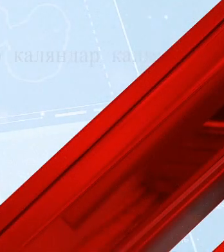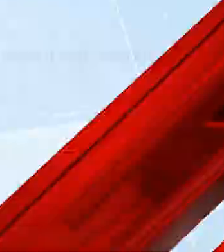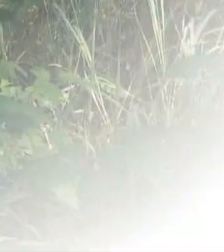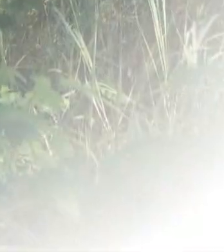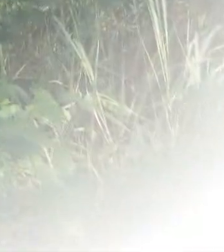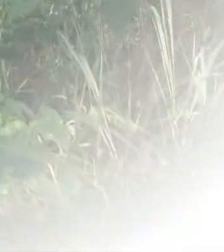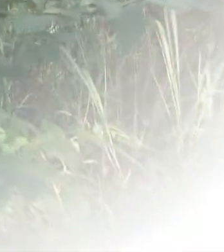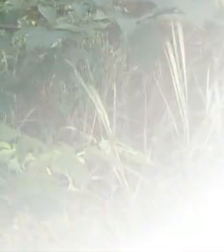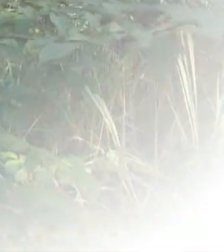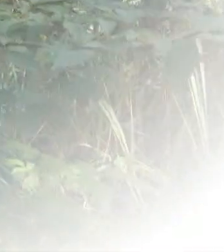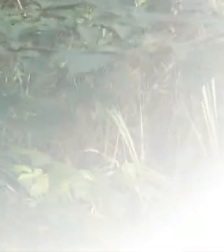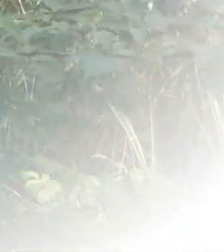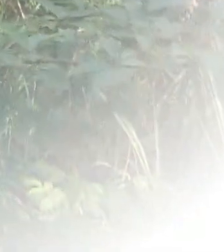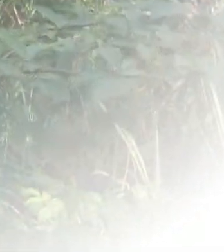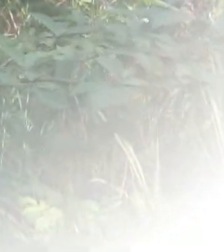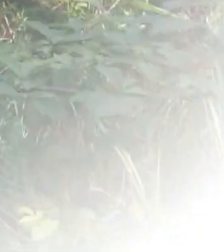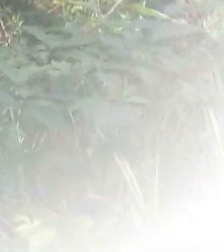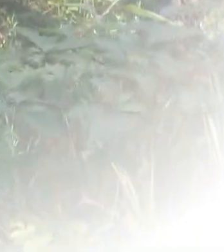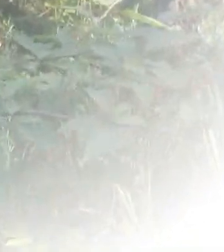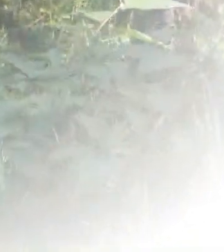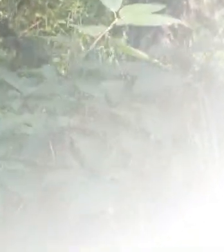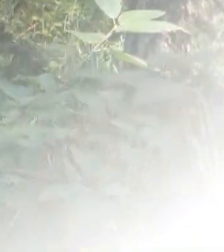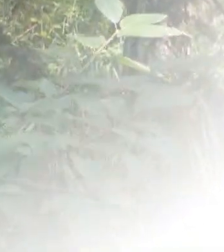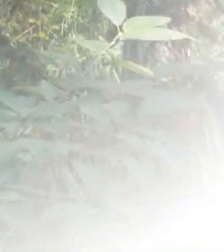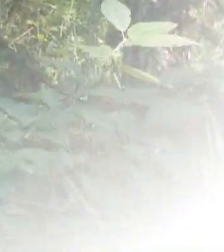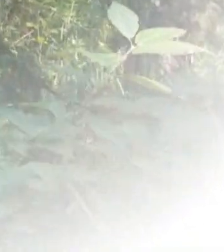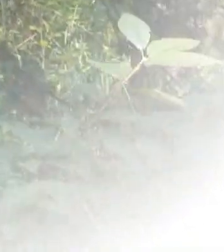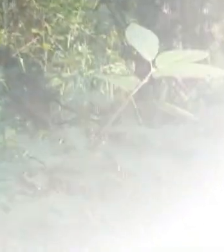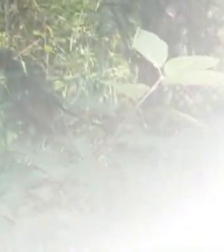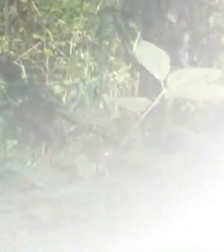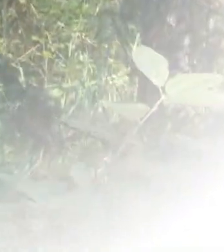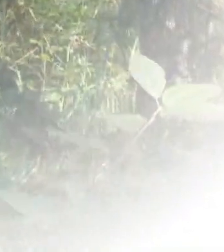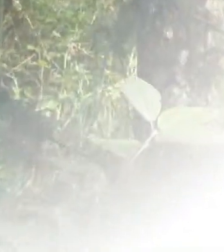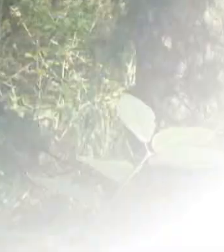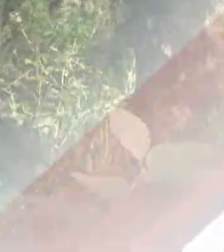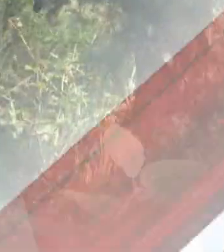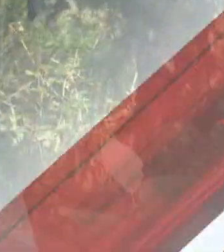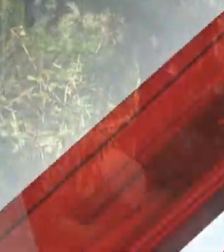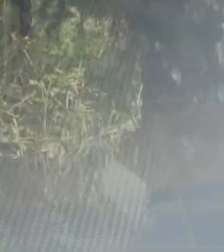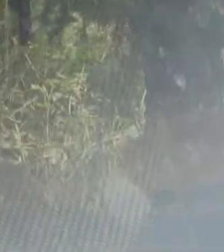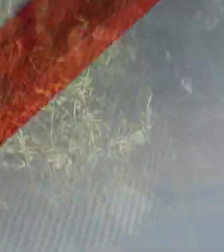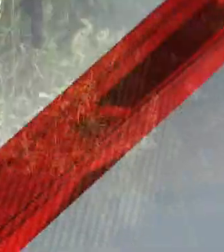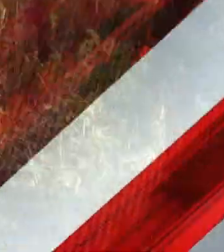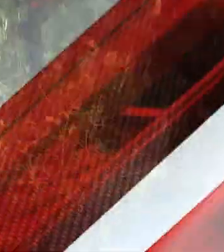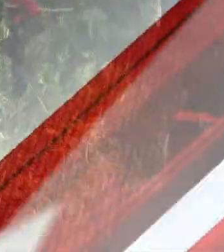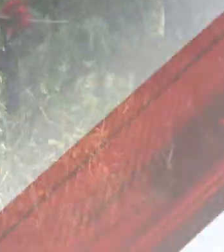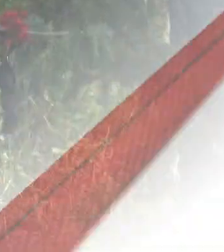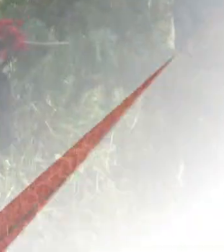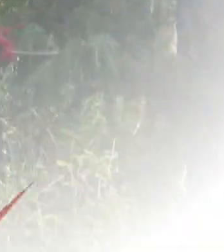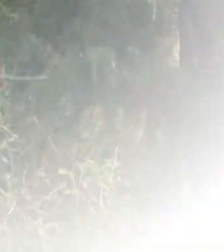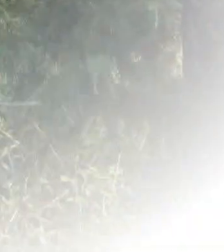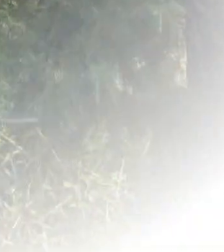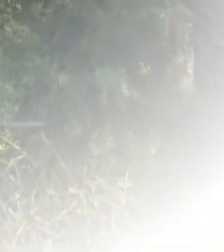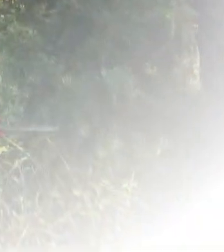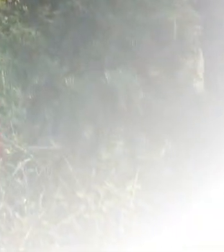я магнитная ситуация уже цвет 23 как широ виня будет доволен реальной солнечная активность ни пера